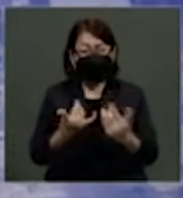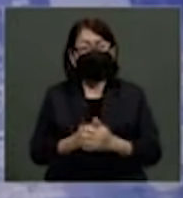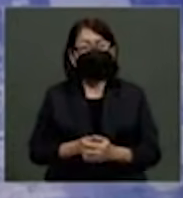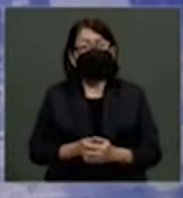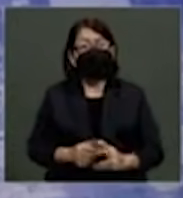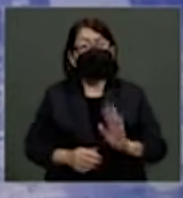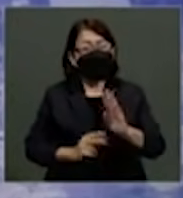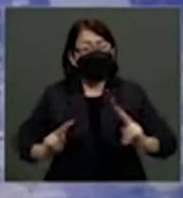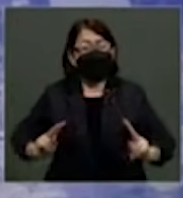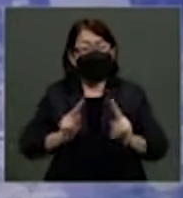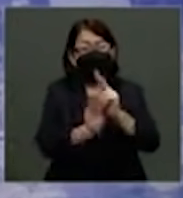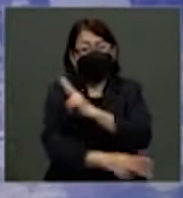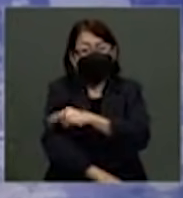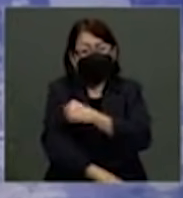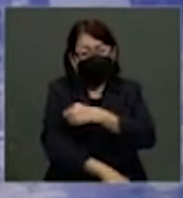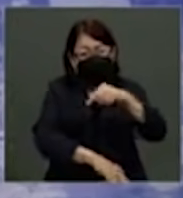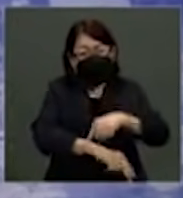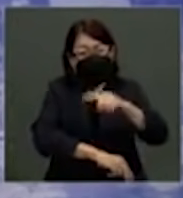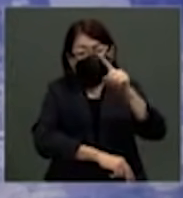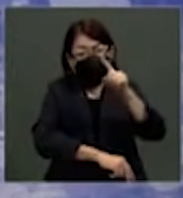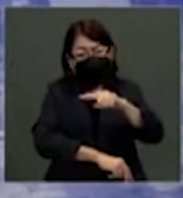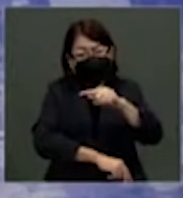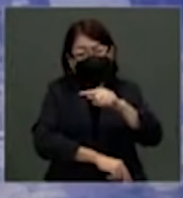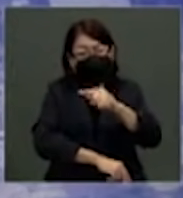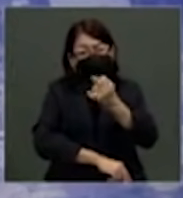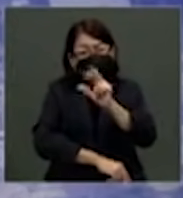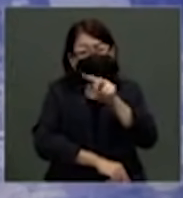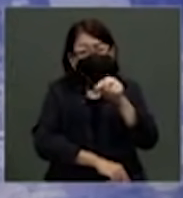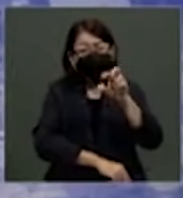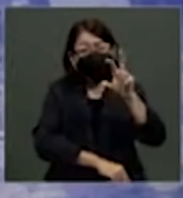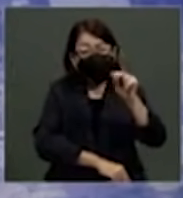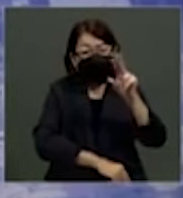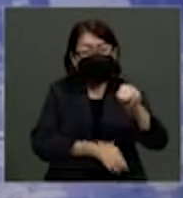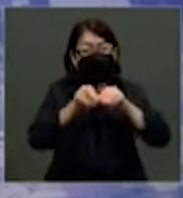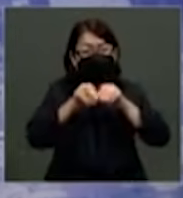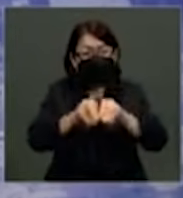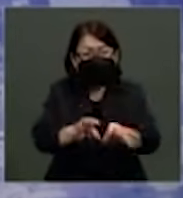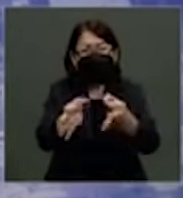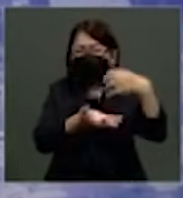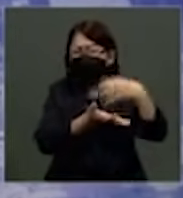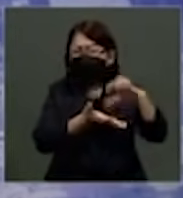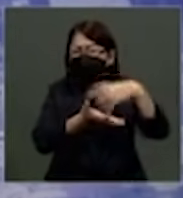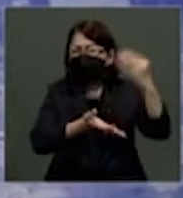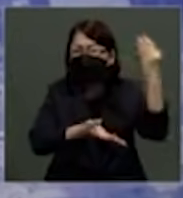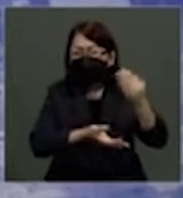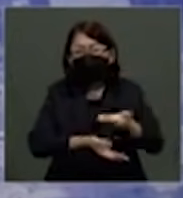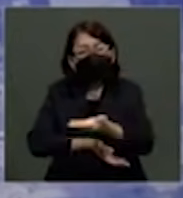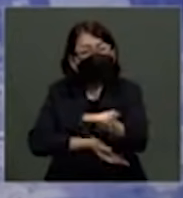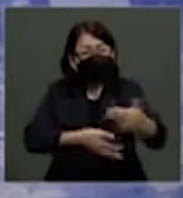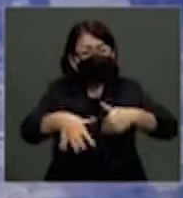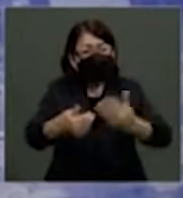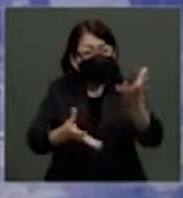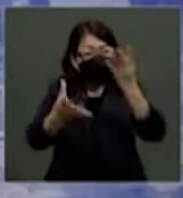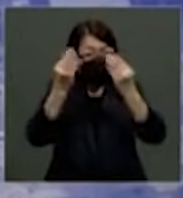ประชาชนเดี๋ยวทางกระทรวงสาธารณสุขจะมีการออกข้อมูลนี้ในทุกๆวันเวลาบ่ายโม